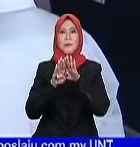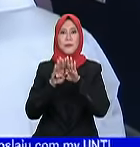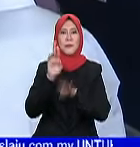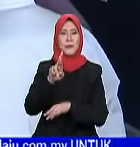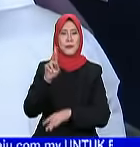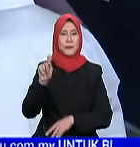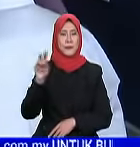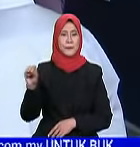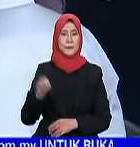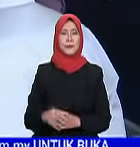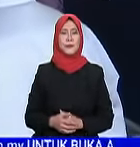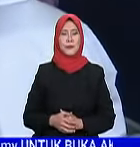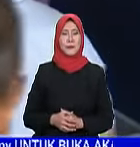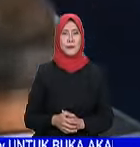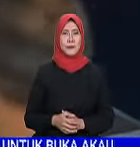RTM.